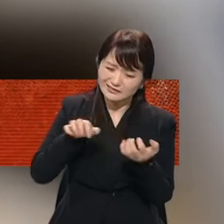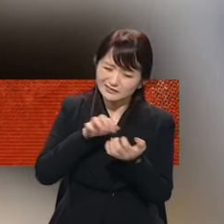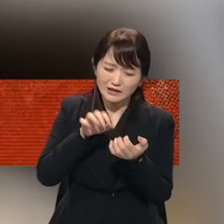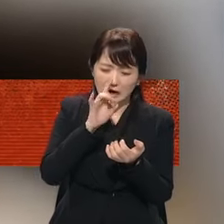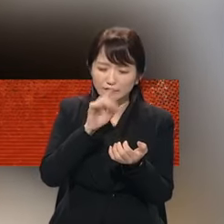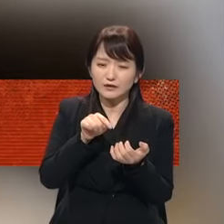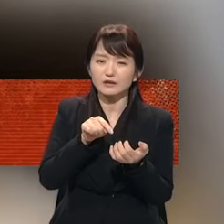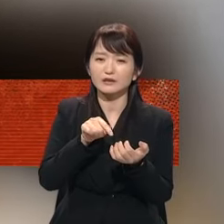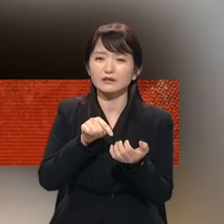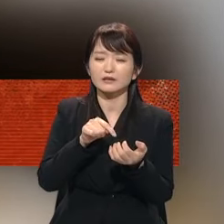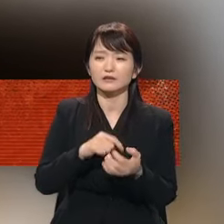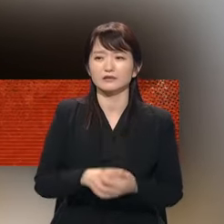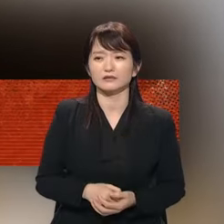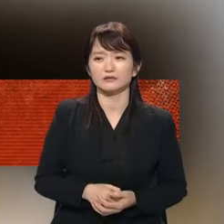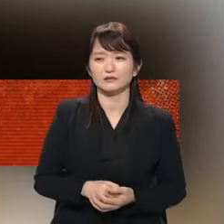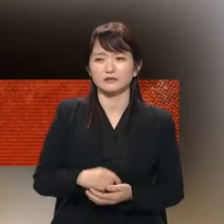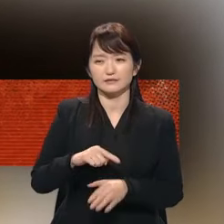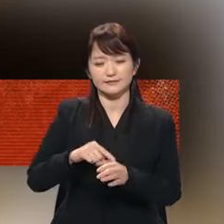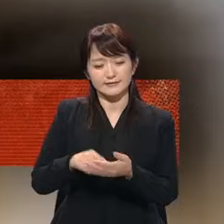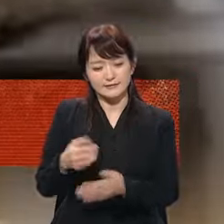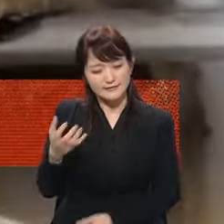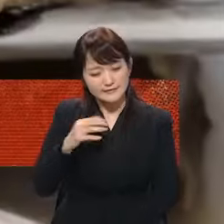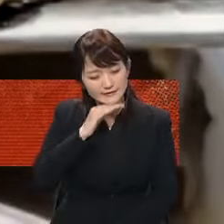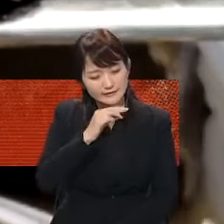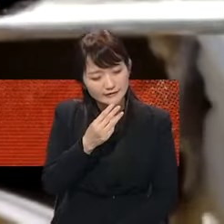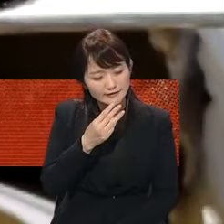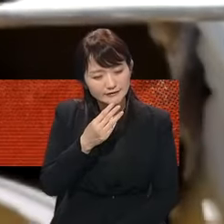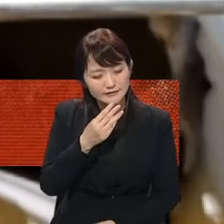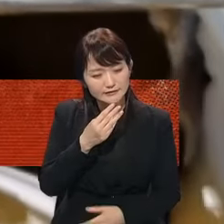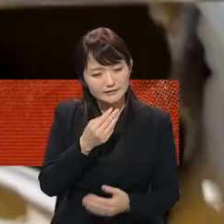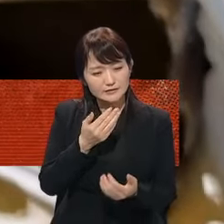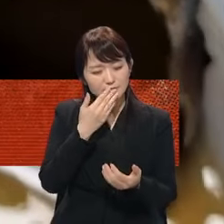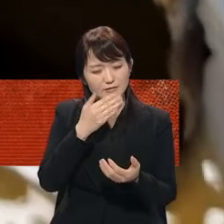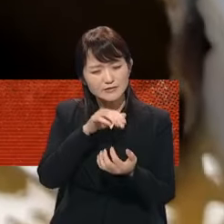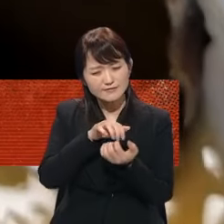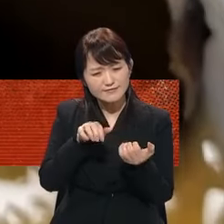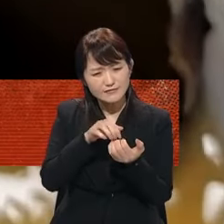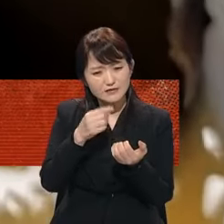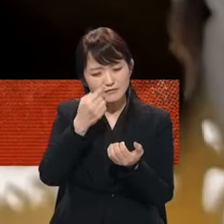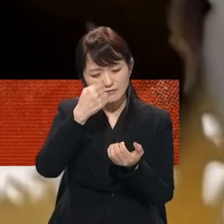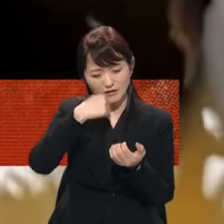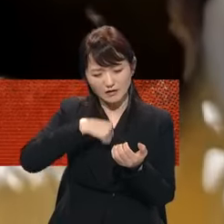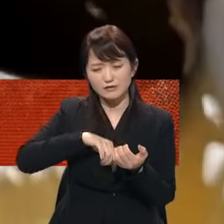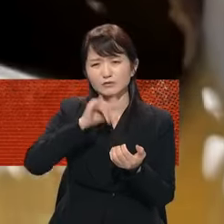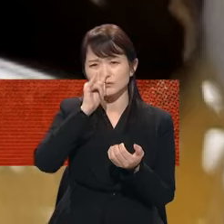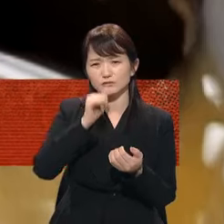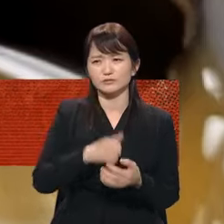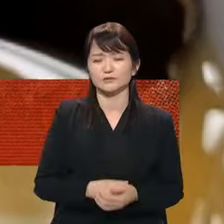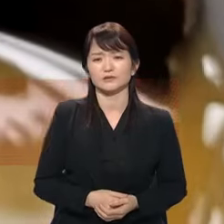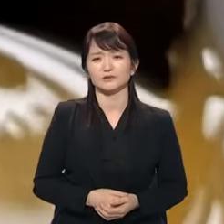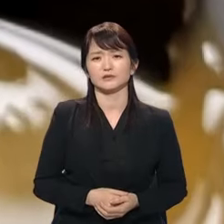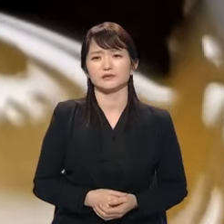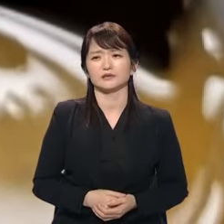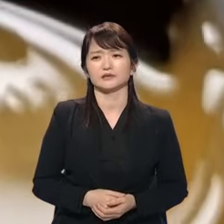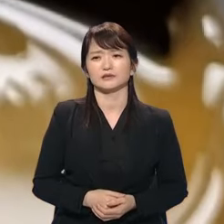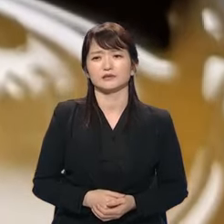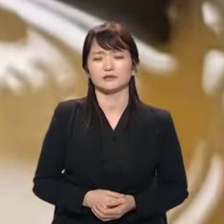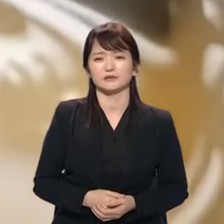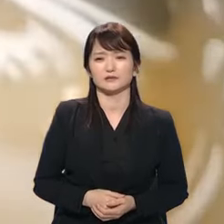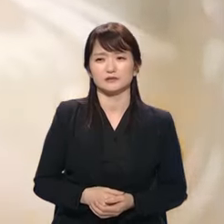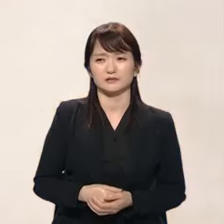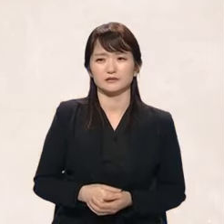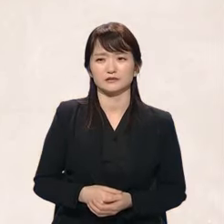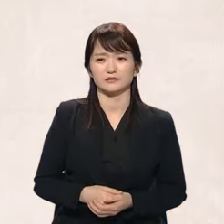거잖아요. 그러니까 이제 속상하시죠. 3살 아이가 저걸 씹어 먹었다고 생각하면 뱃속에 들어갔을 수도 있는데 이제 속상한 마음에 지금 전화를